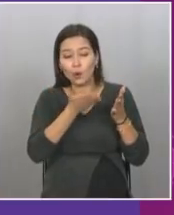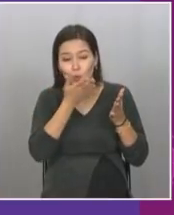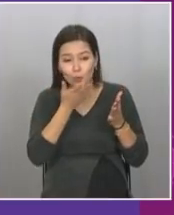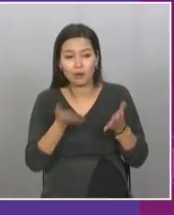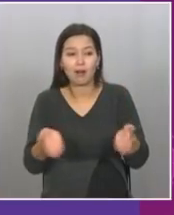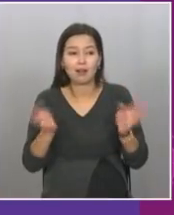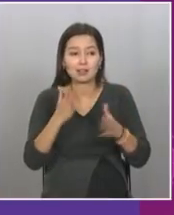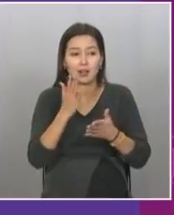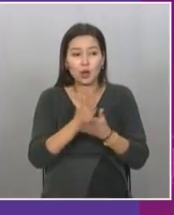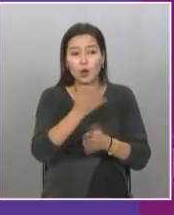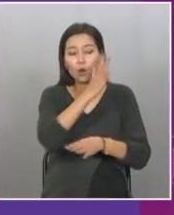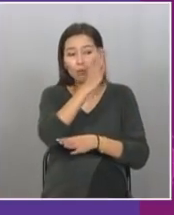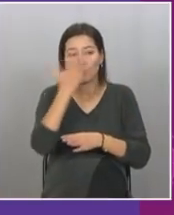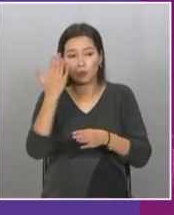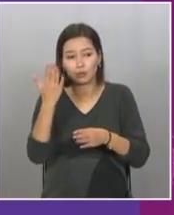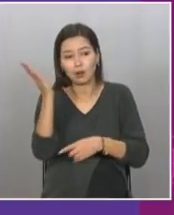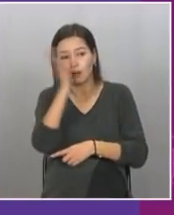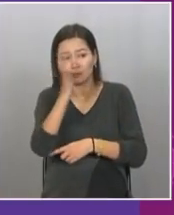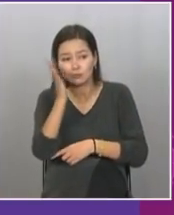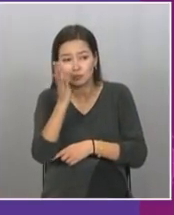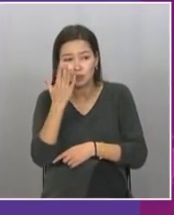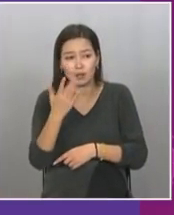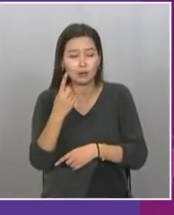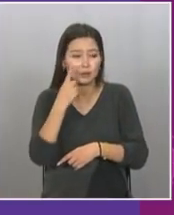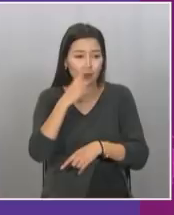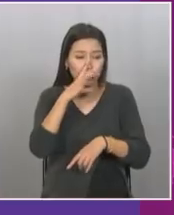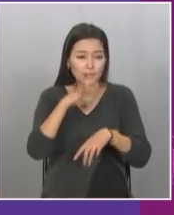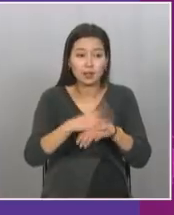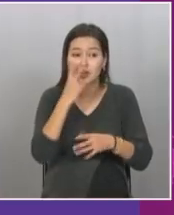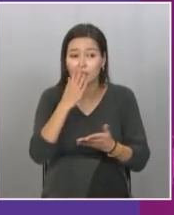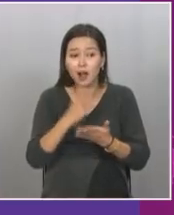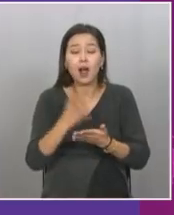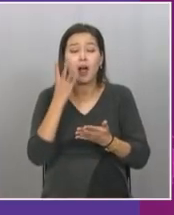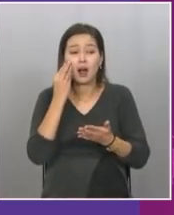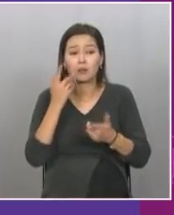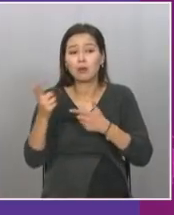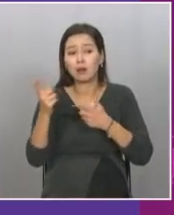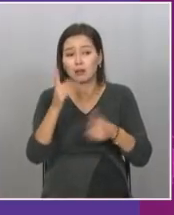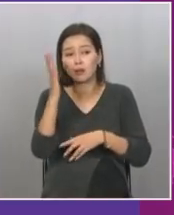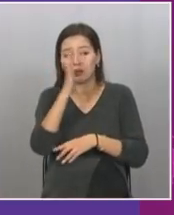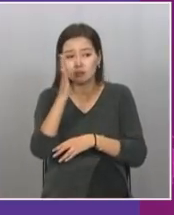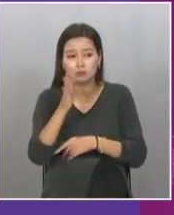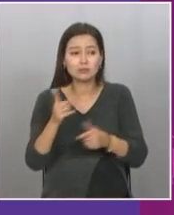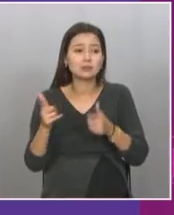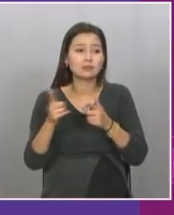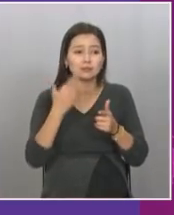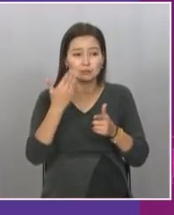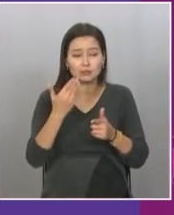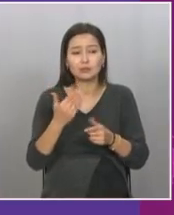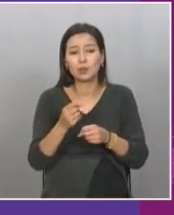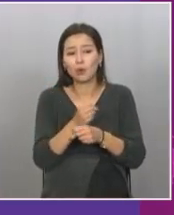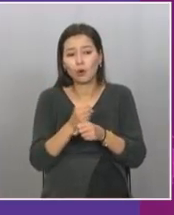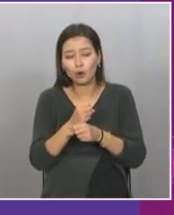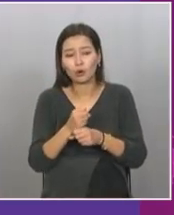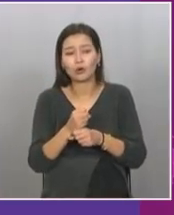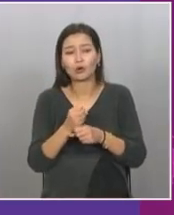бүге балбырап, көз тартады көріңіз. Алма піскен албырап, маужырап барқыт қоңыр күз. Беті